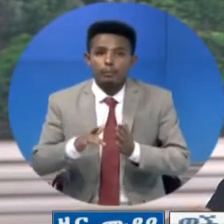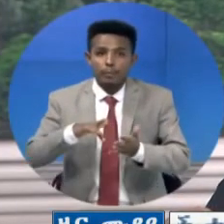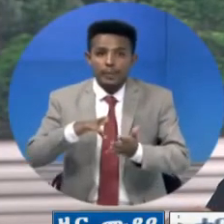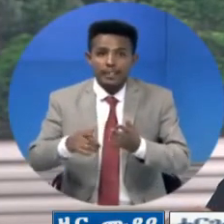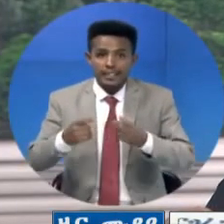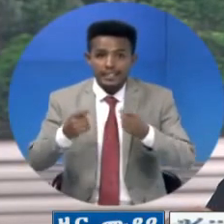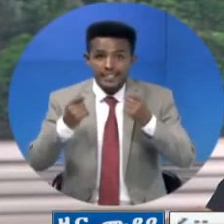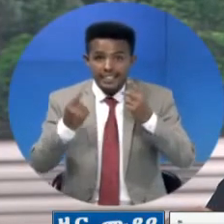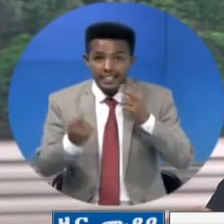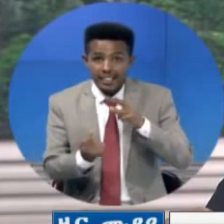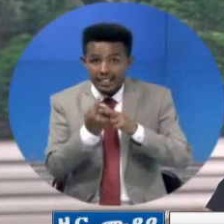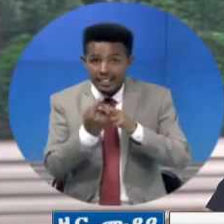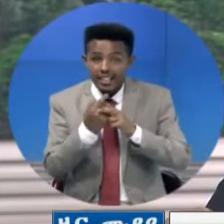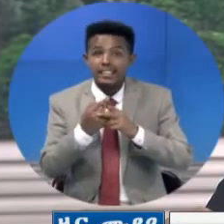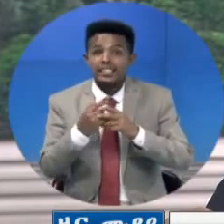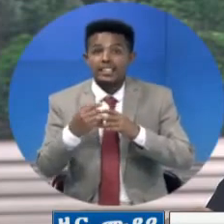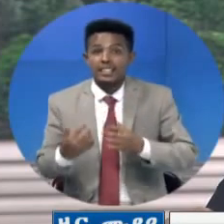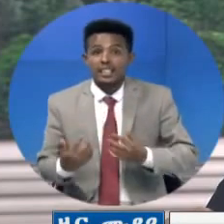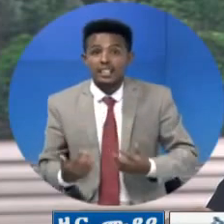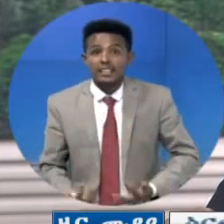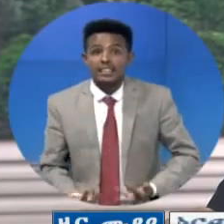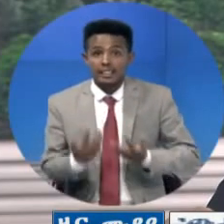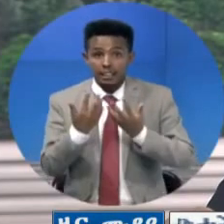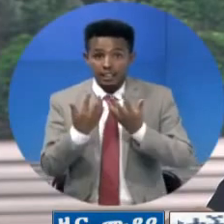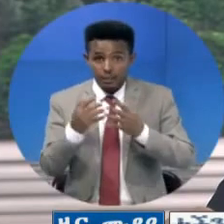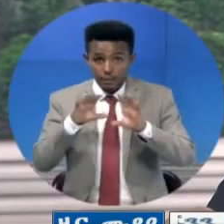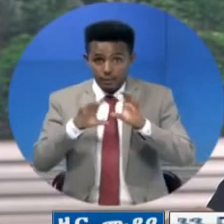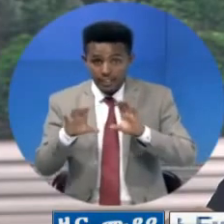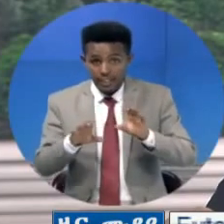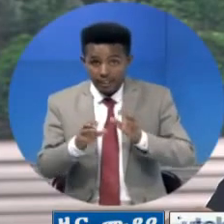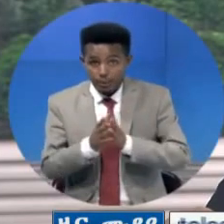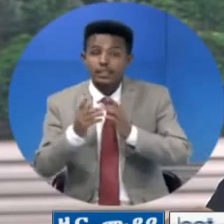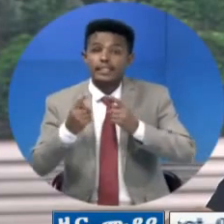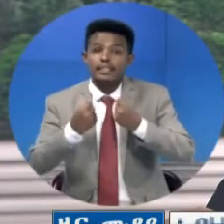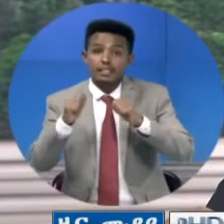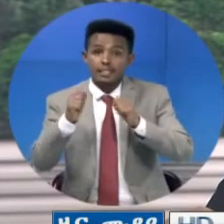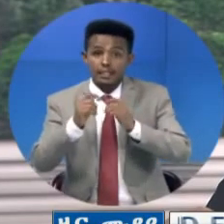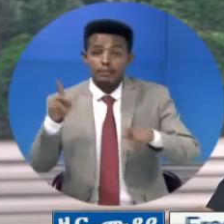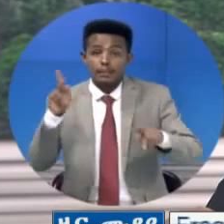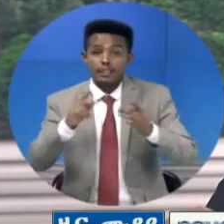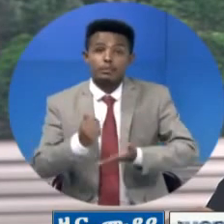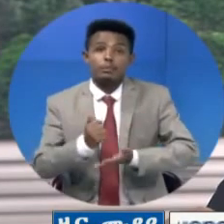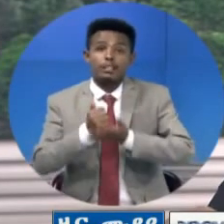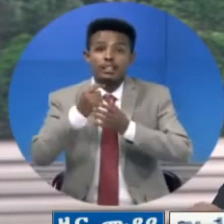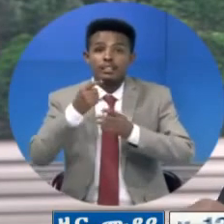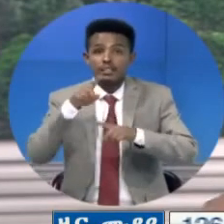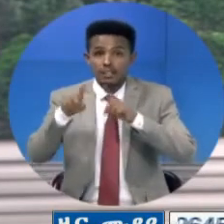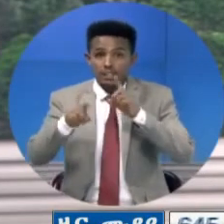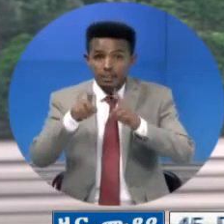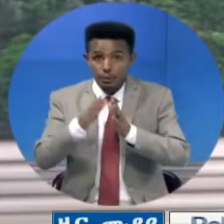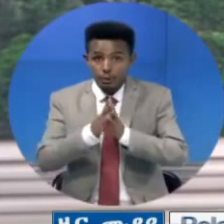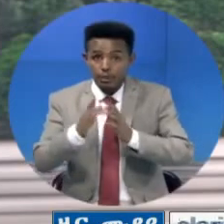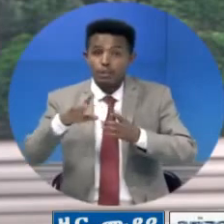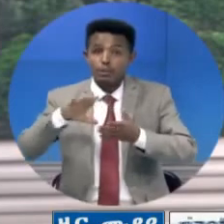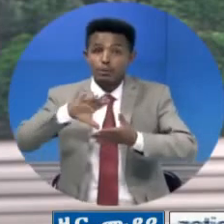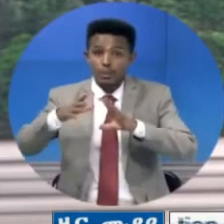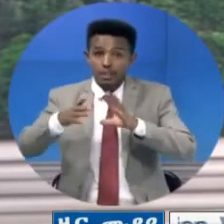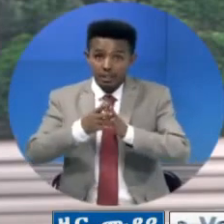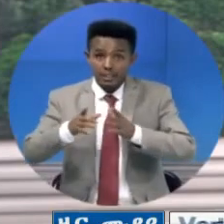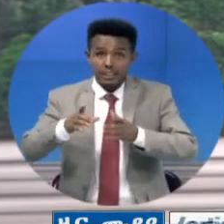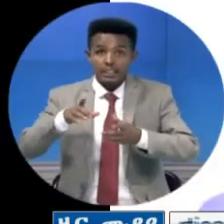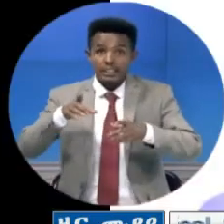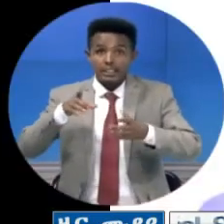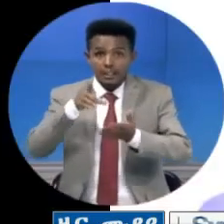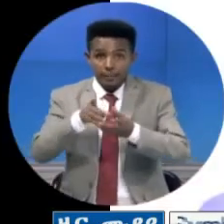በድንገተኛ የእሳት ቃጠሎ የሚፈጠሩ አደጋዎችን ለመከላከል የሚደረገውን ጥረት ህብረተሰቡ እንዲያግዝ ተጠይቋል። የጎንደር ከተማ አስተዳደር የከተማ አገልግሎት